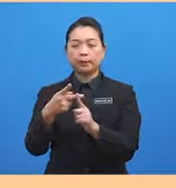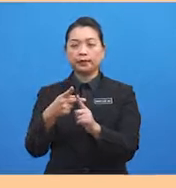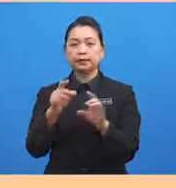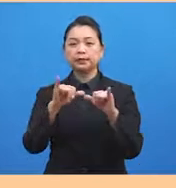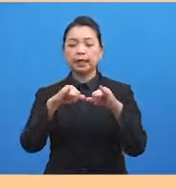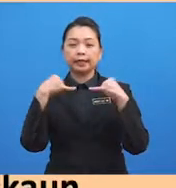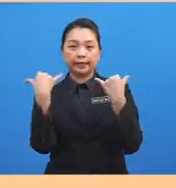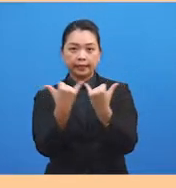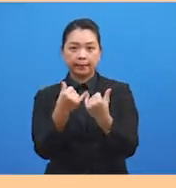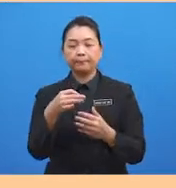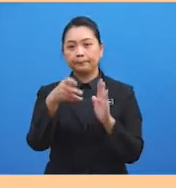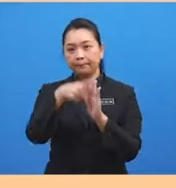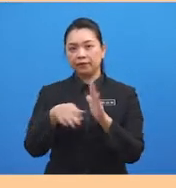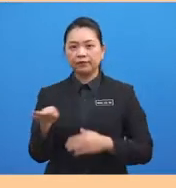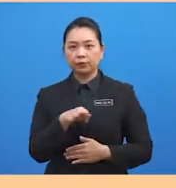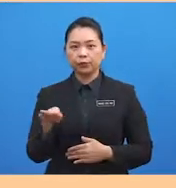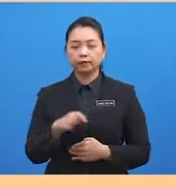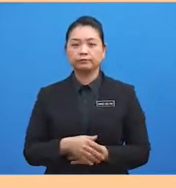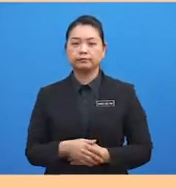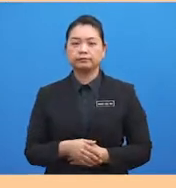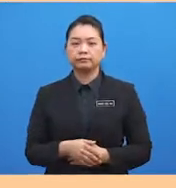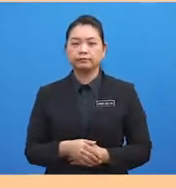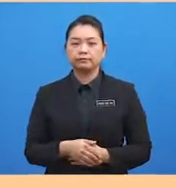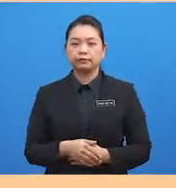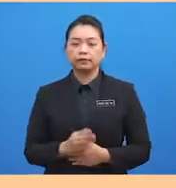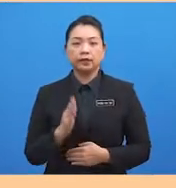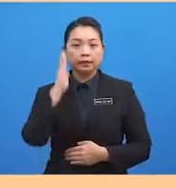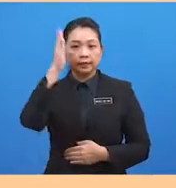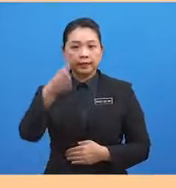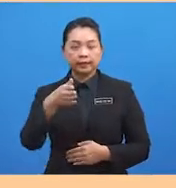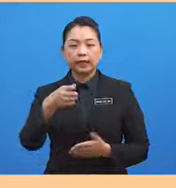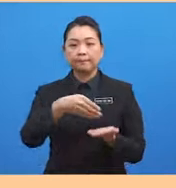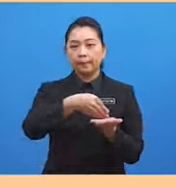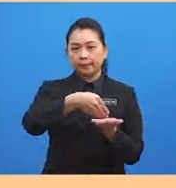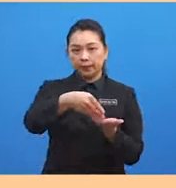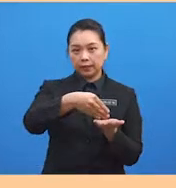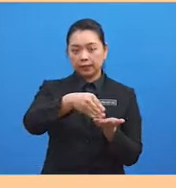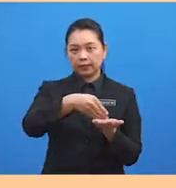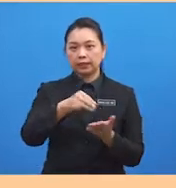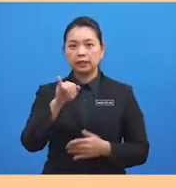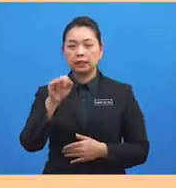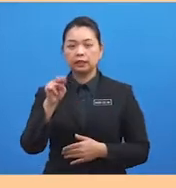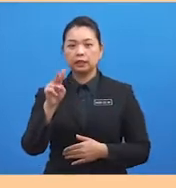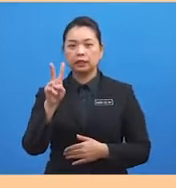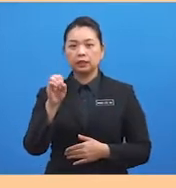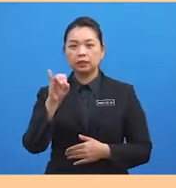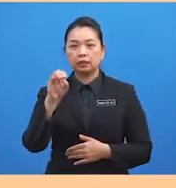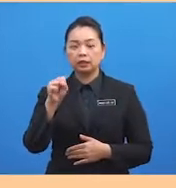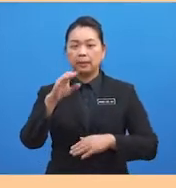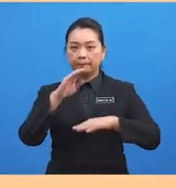pemfakturan. Syarikat pemfakturan akan membeli invoice pada harga